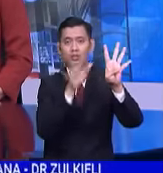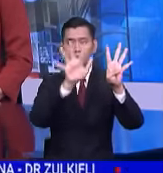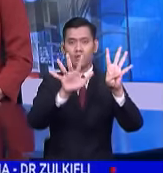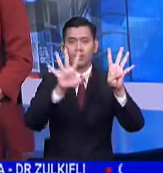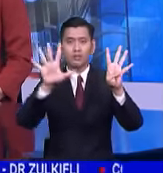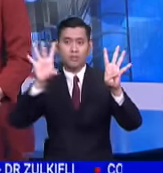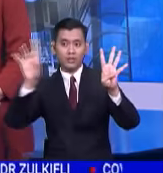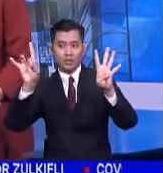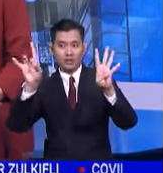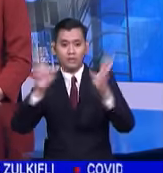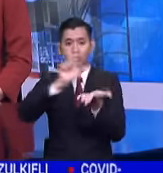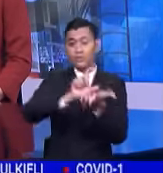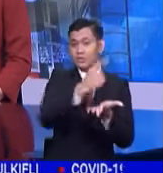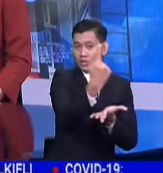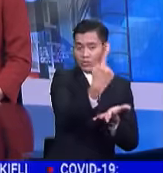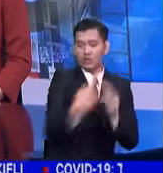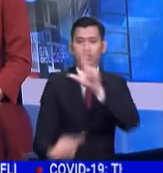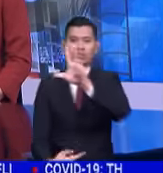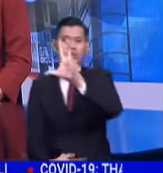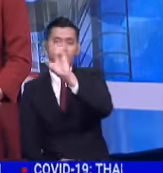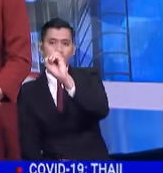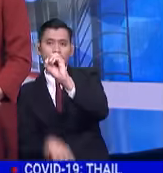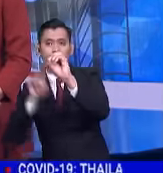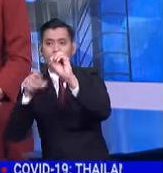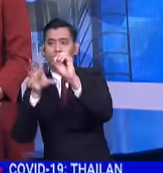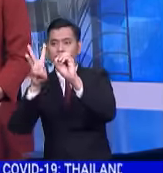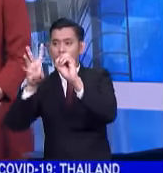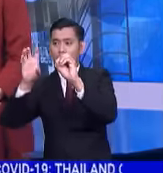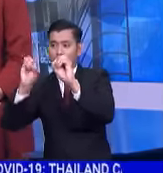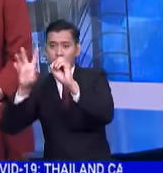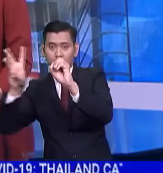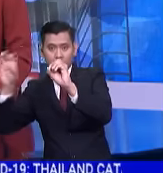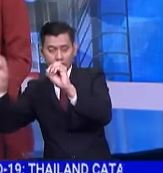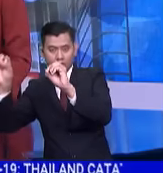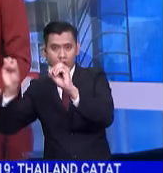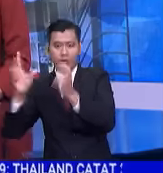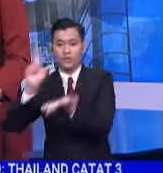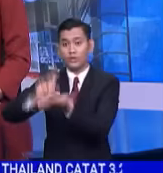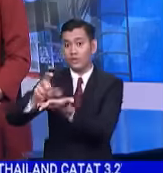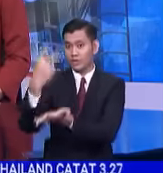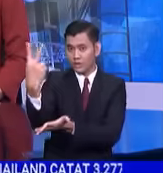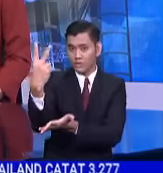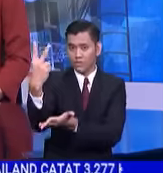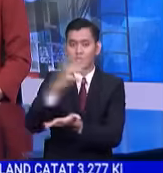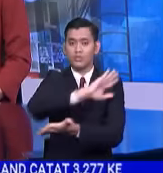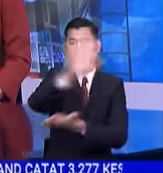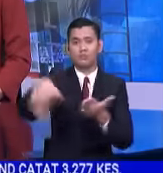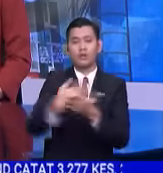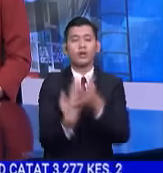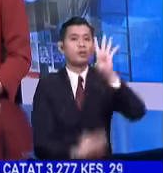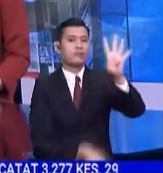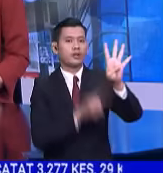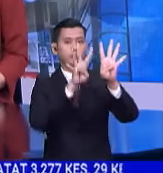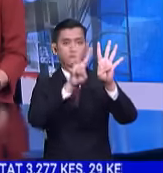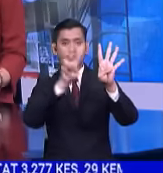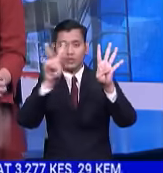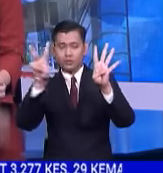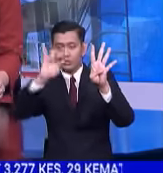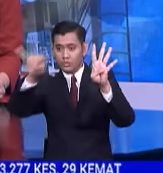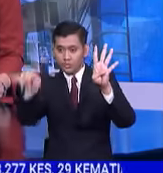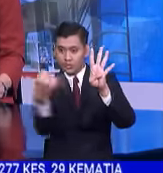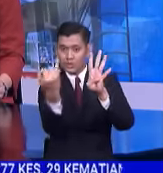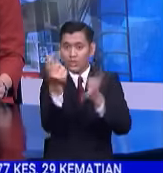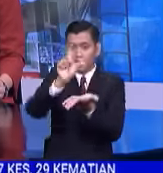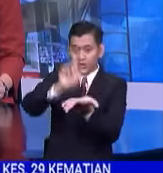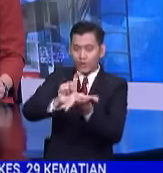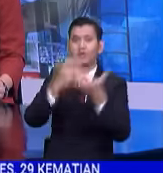94,558 dos pertama dan 30,060 dos kedua. Secara keseluruhan, lebih 4.22 juta dos